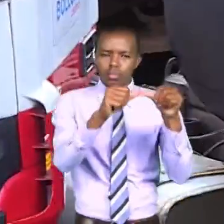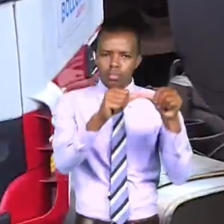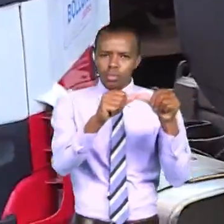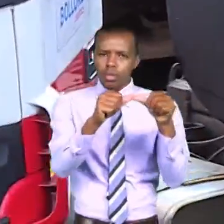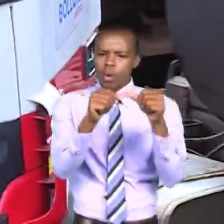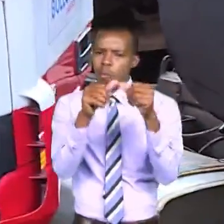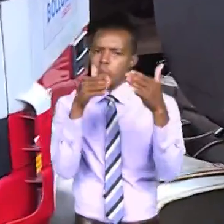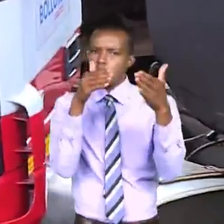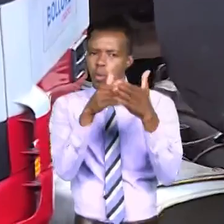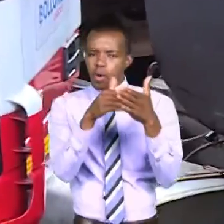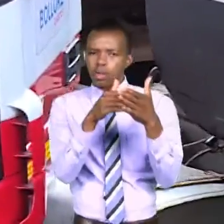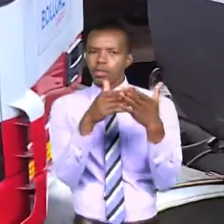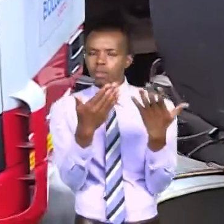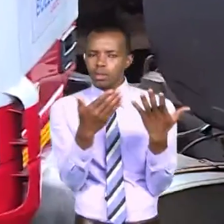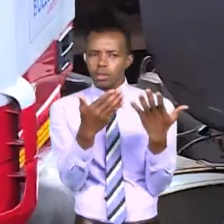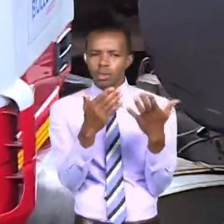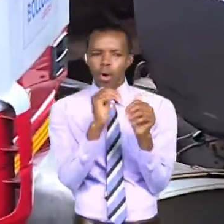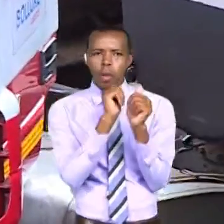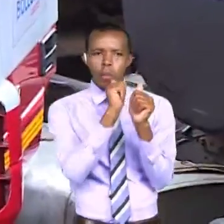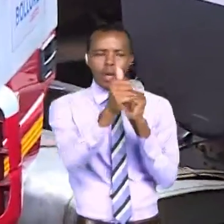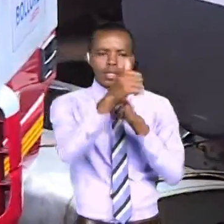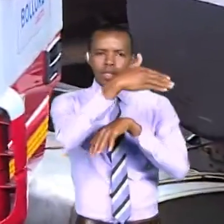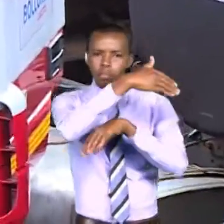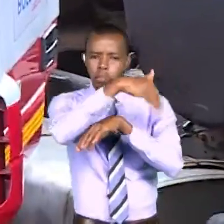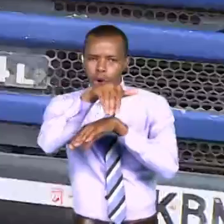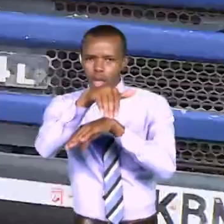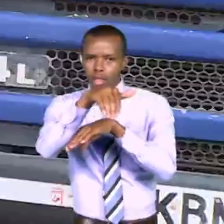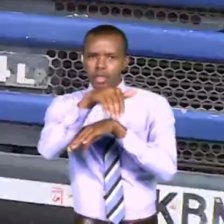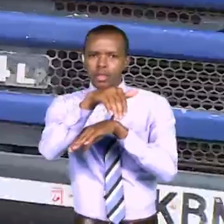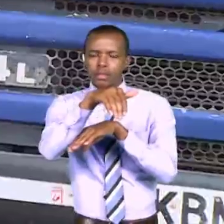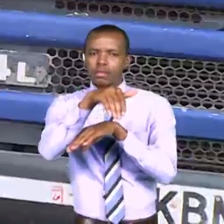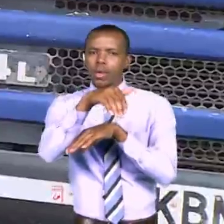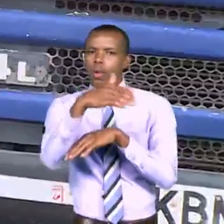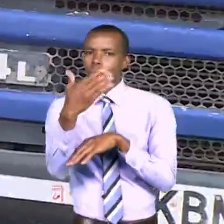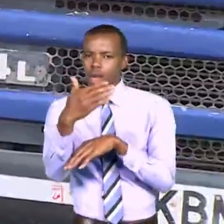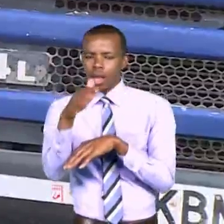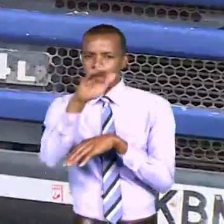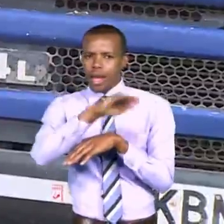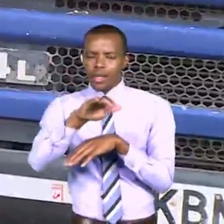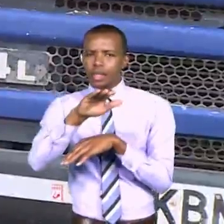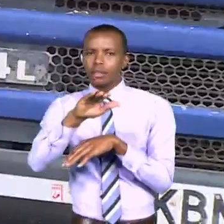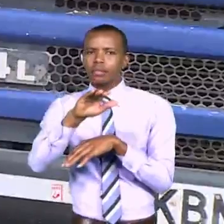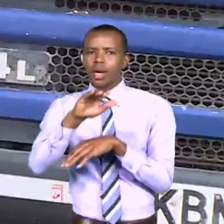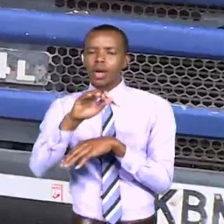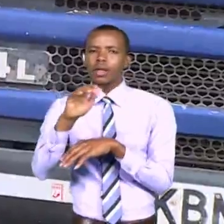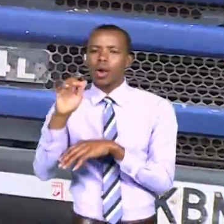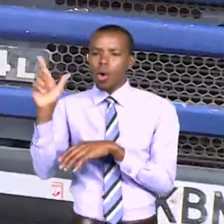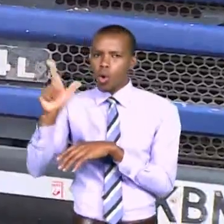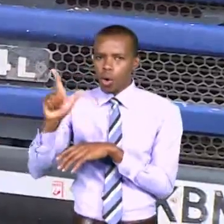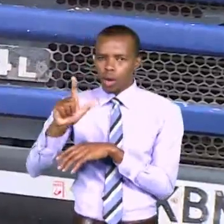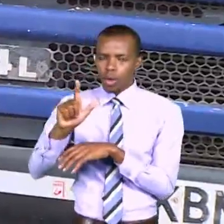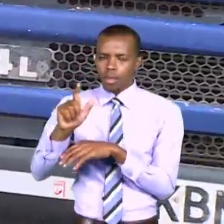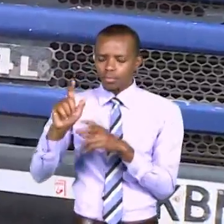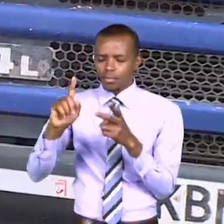na vikwazo vya kuweza kupita katika mipaka ikiwemo katika maeneo ya Isebani, ya Lungalunga, Holili